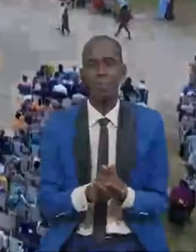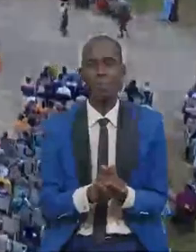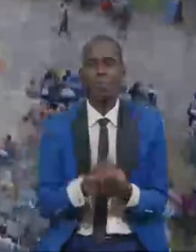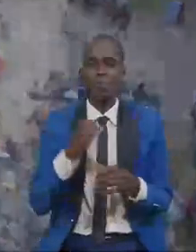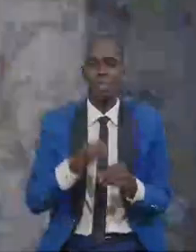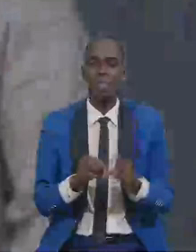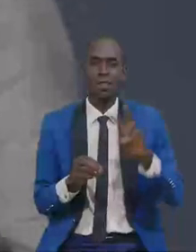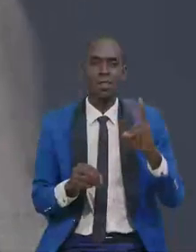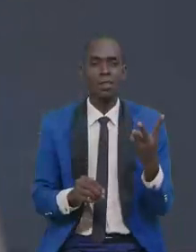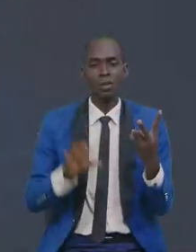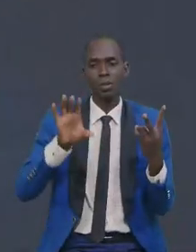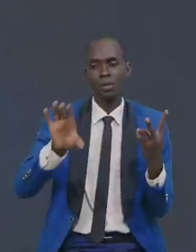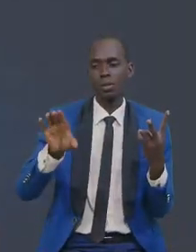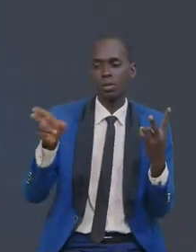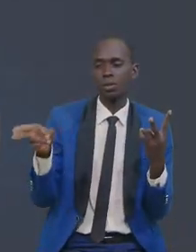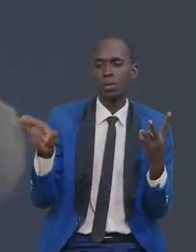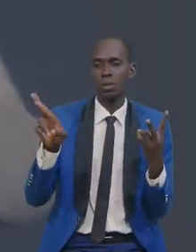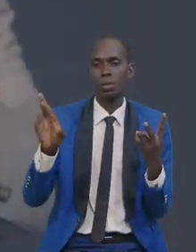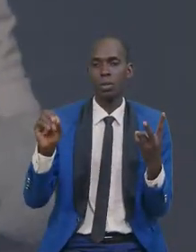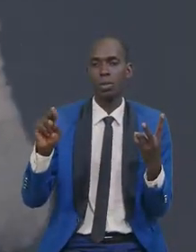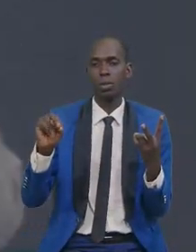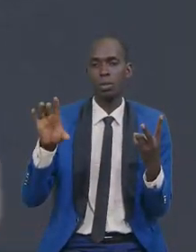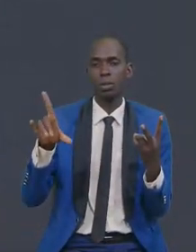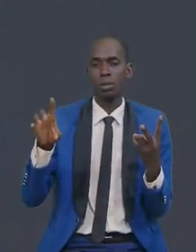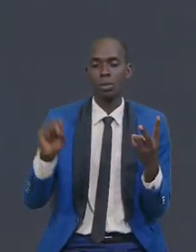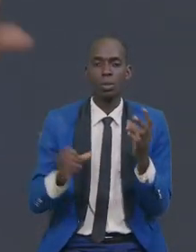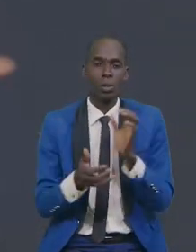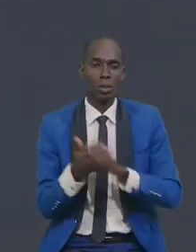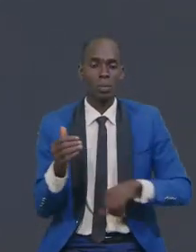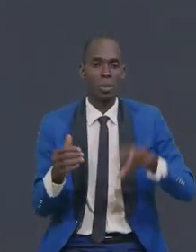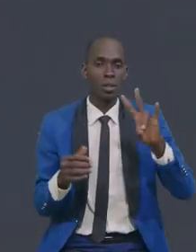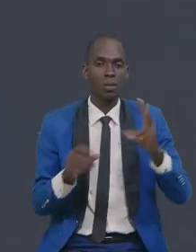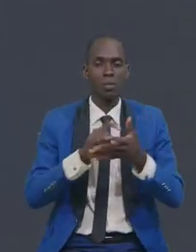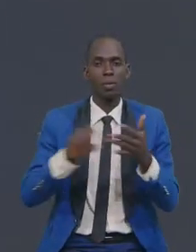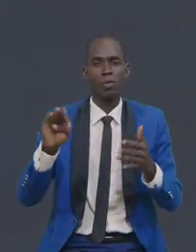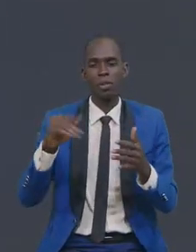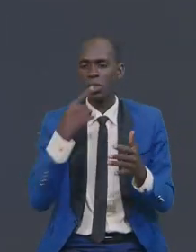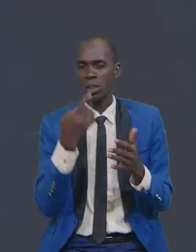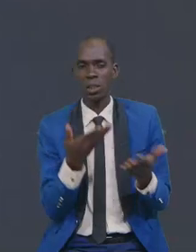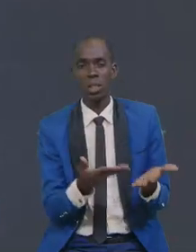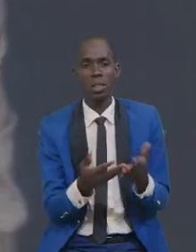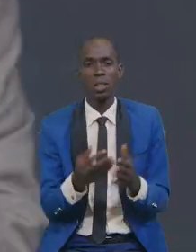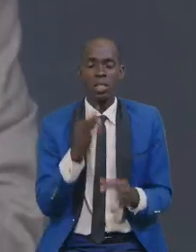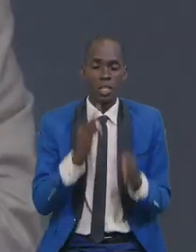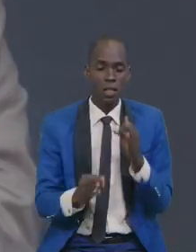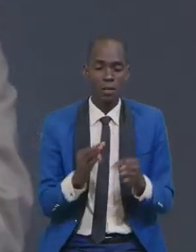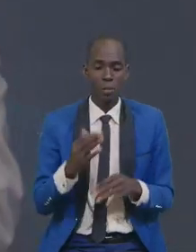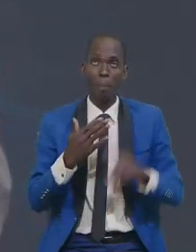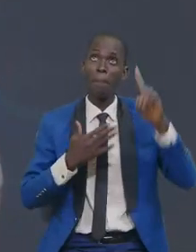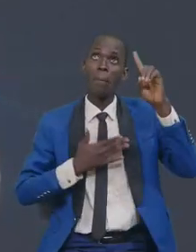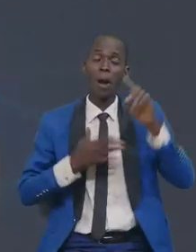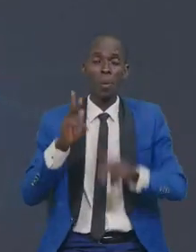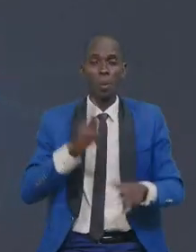Deuxième chronique au chapitre 7, 14. Il dit, si mon peuple, sur qui